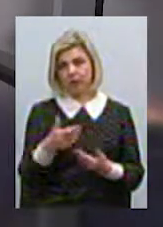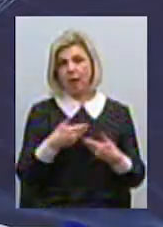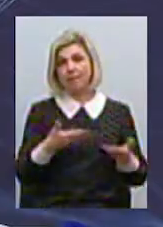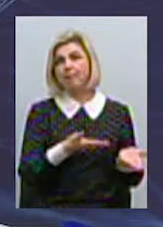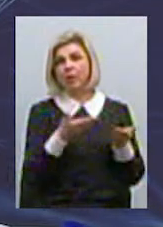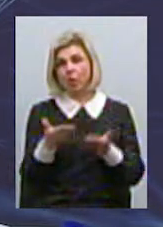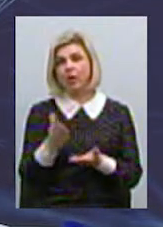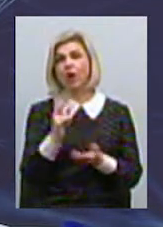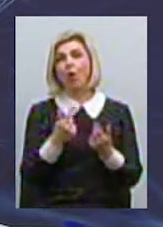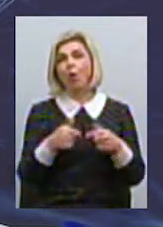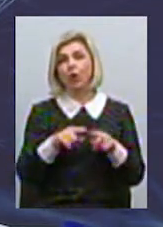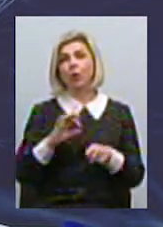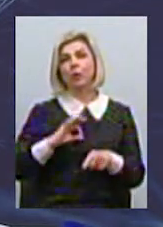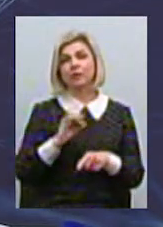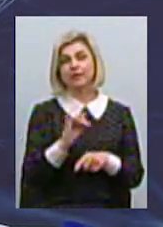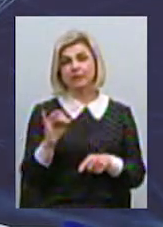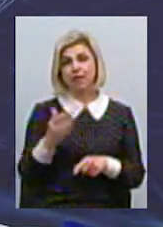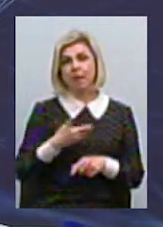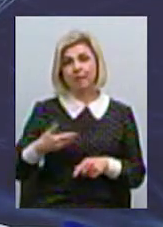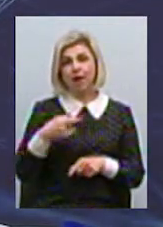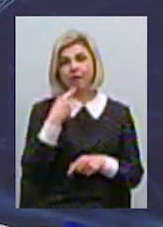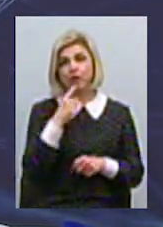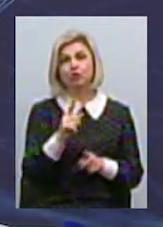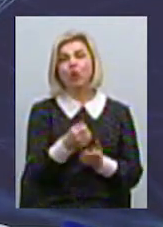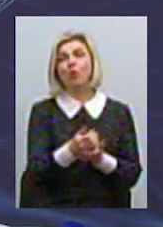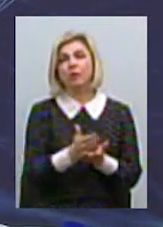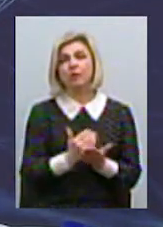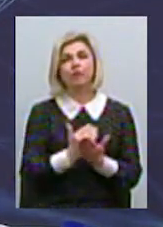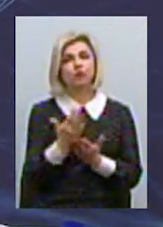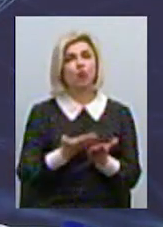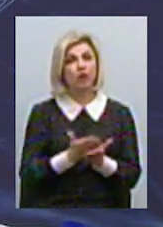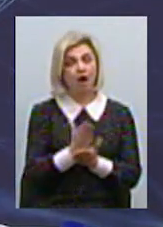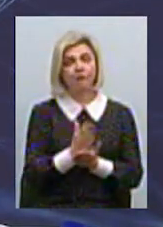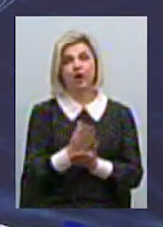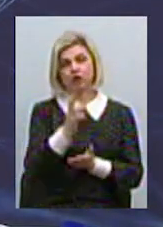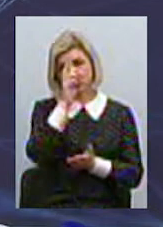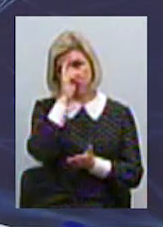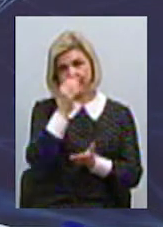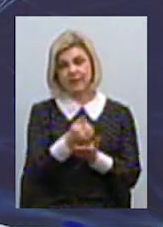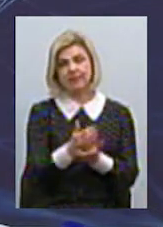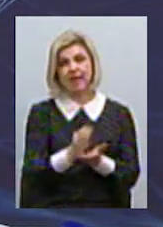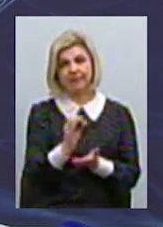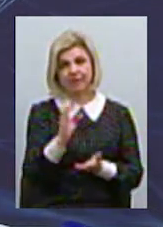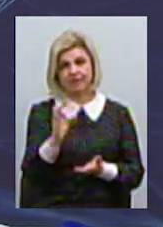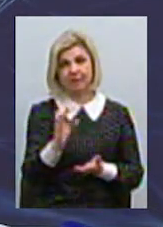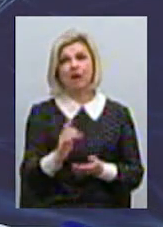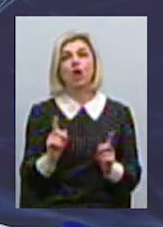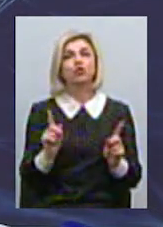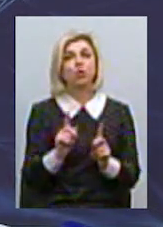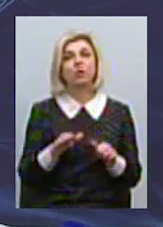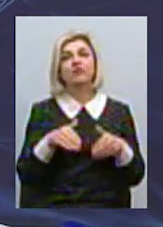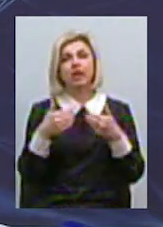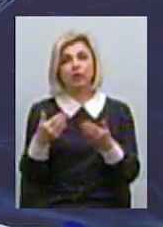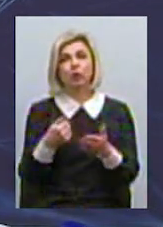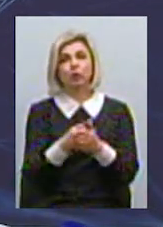органів юстиції, тому що ми ще раз говоримо, ми забезпечимо високоякісний державний сервіс. Ще звернутися до